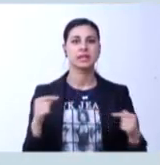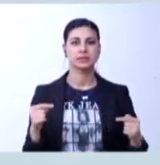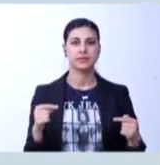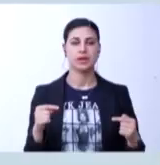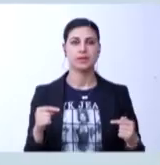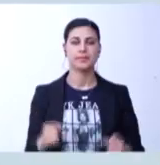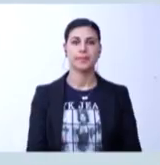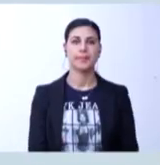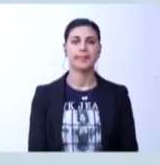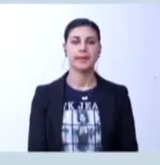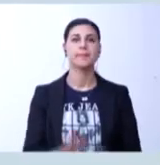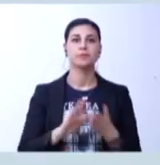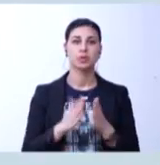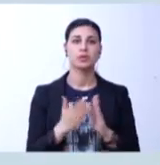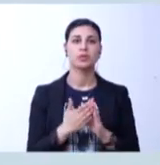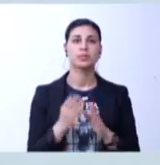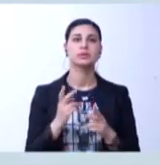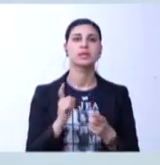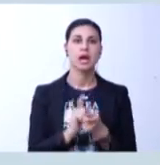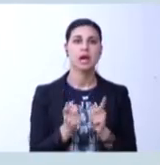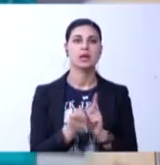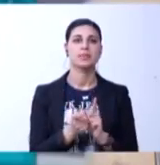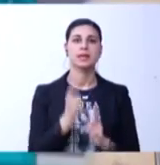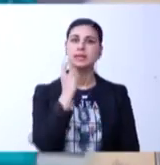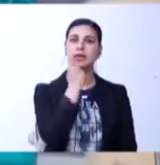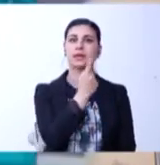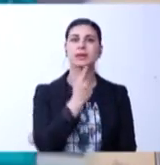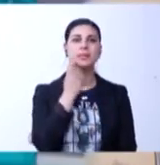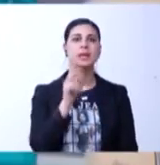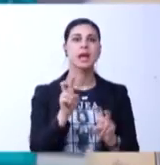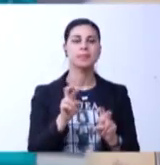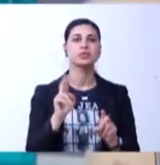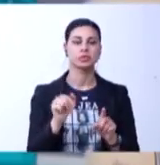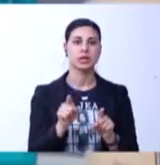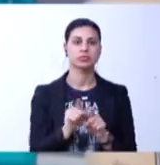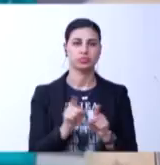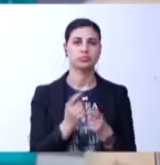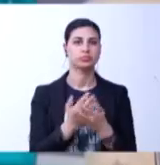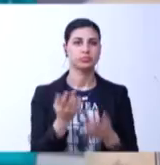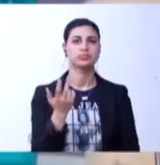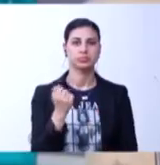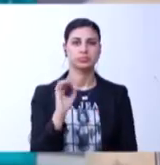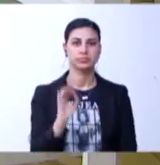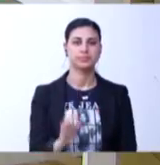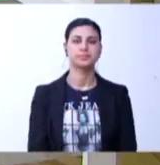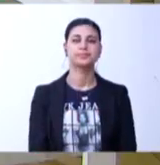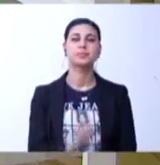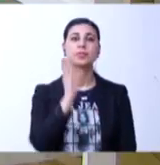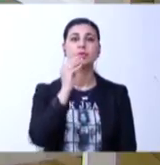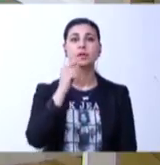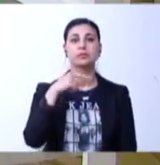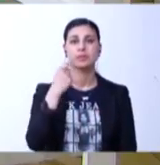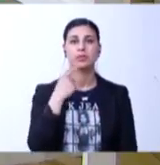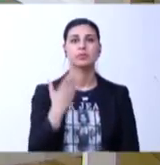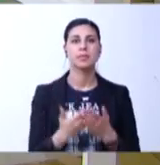არამხოლოდ სხვადასხვა სისტემის მდგომარეობაზე, არამედ კბილების განლაგებაზეც და თანკბილვაზეც, ხო მასია? და როდესაც